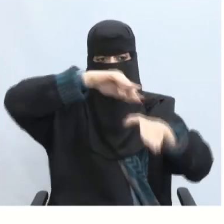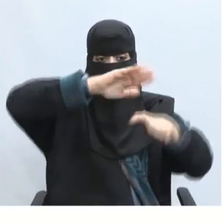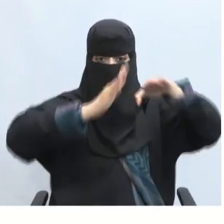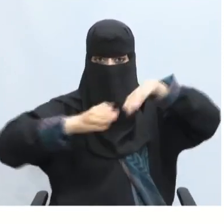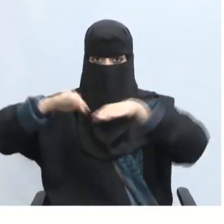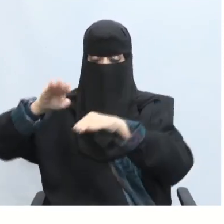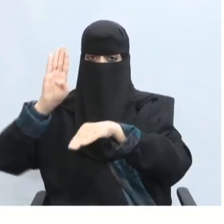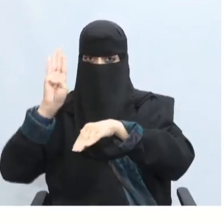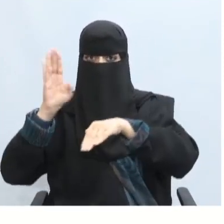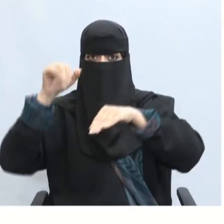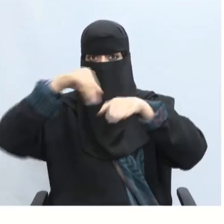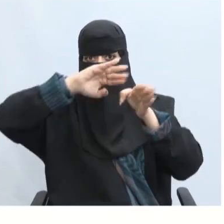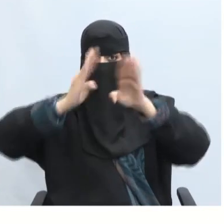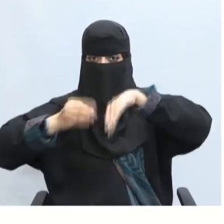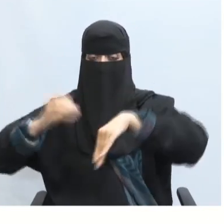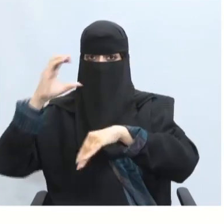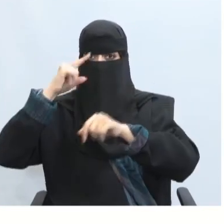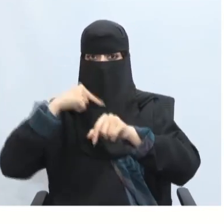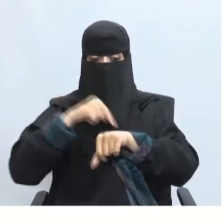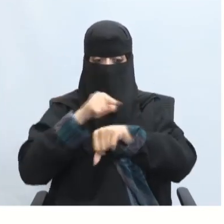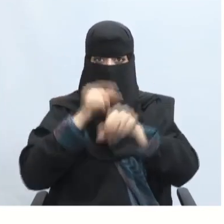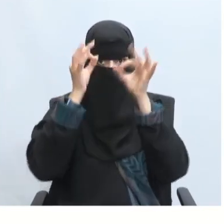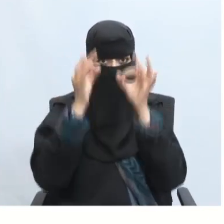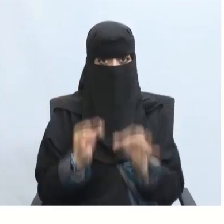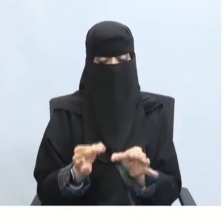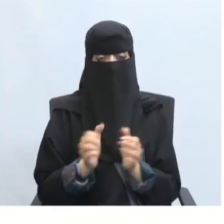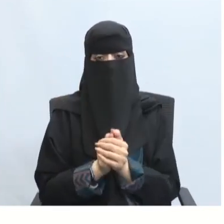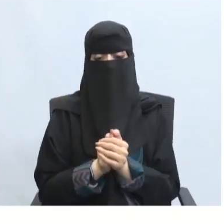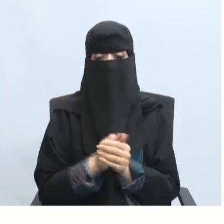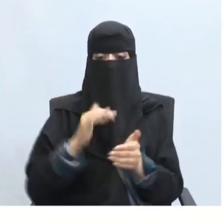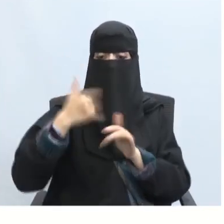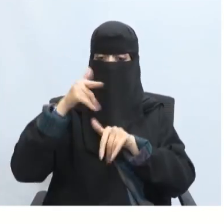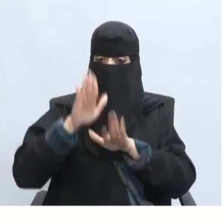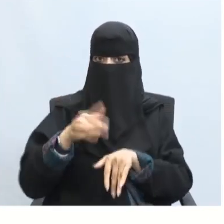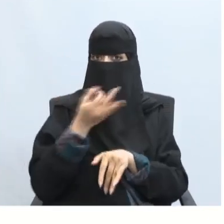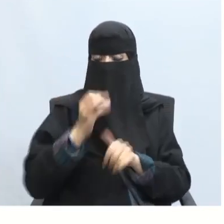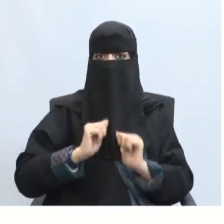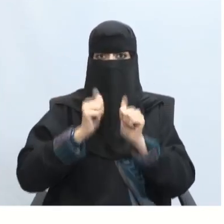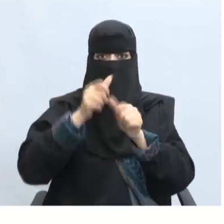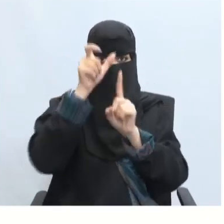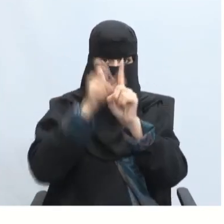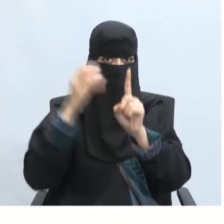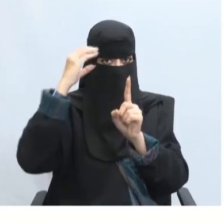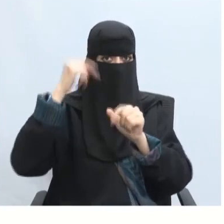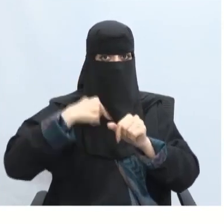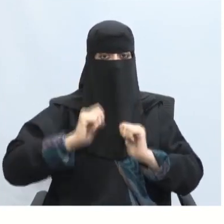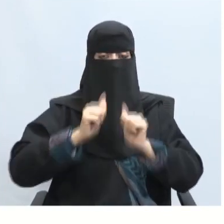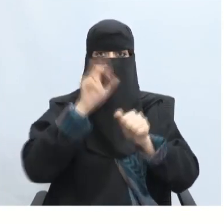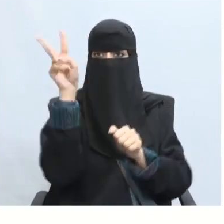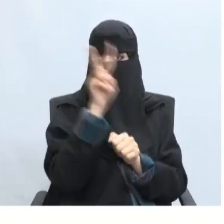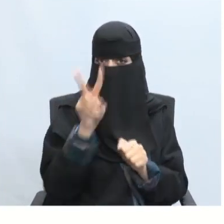وامواج اس بدقه متناهيه كذلك ذكرنا يستطيع العلماء قراءه الزمن